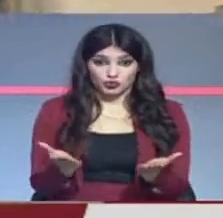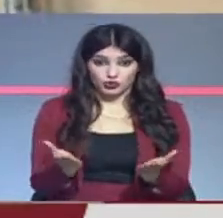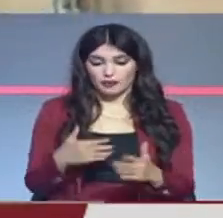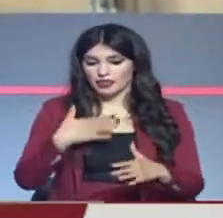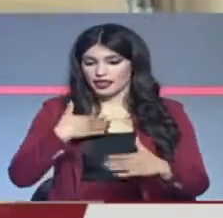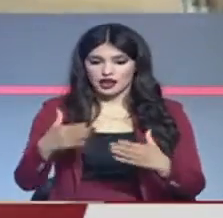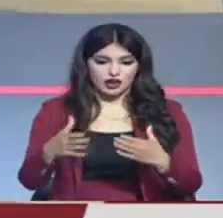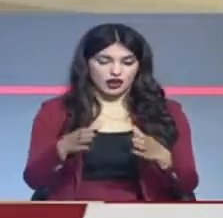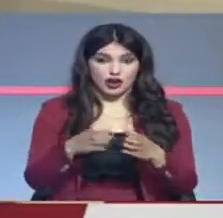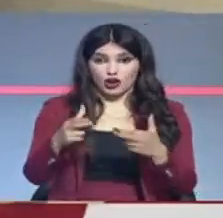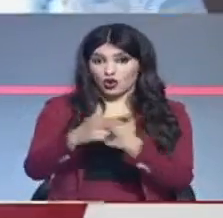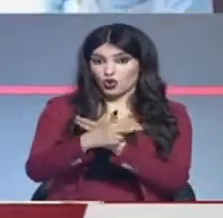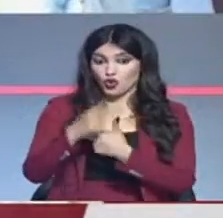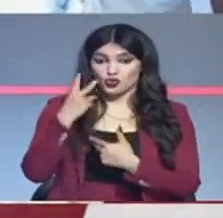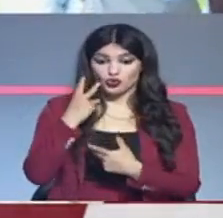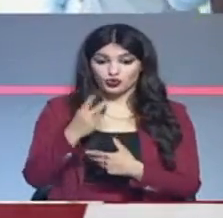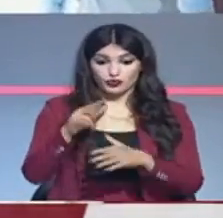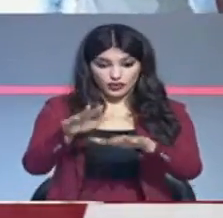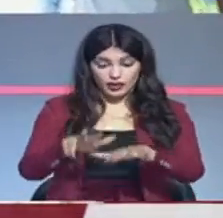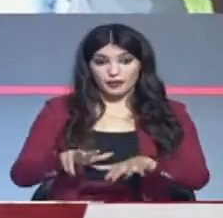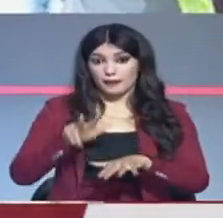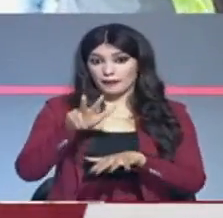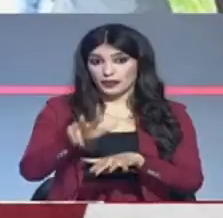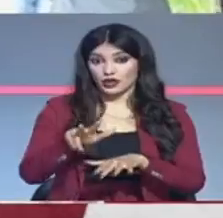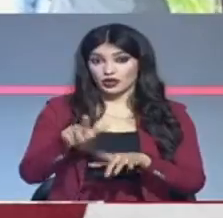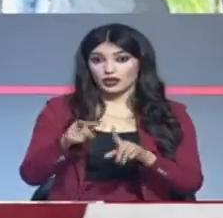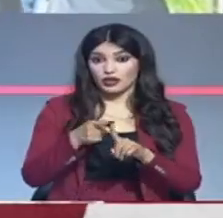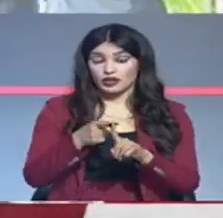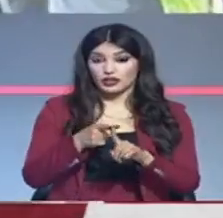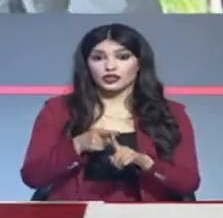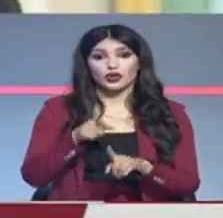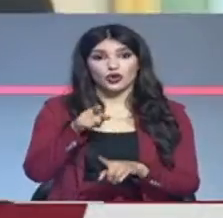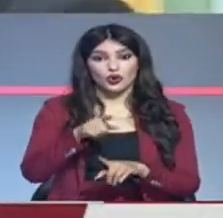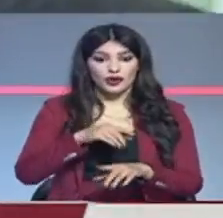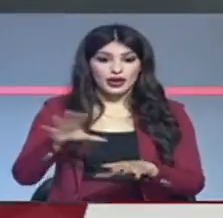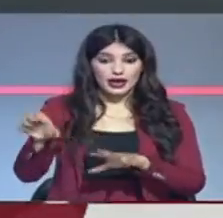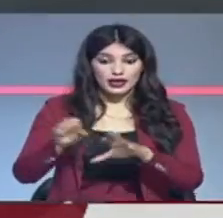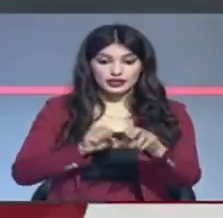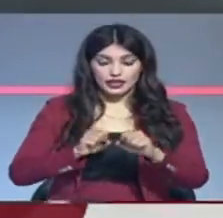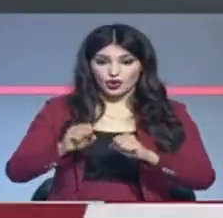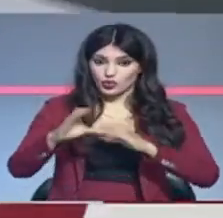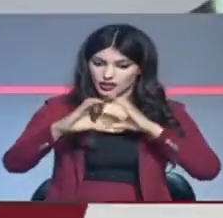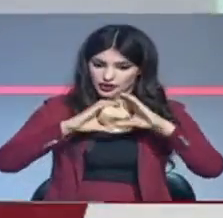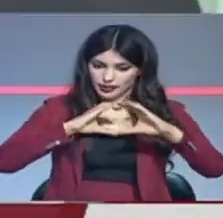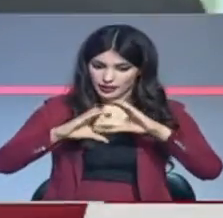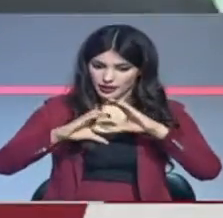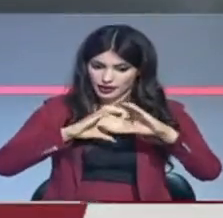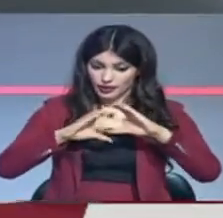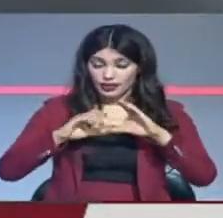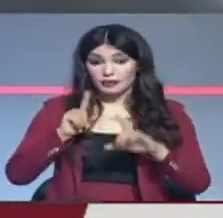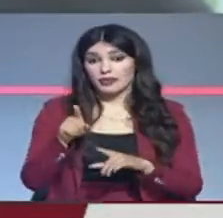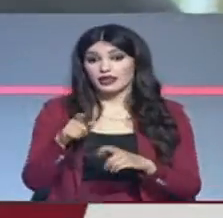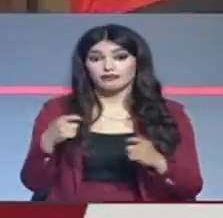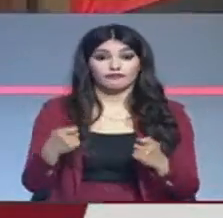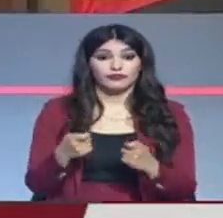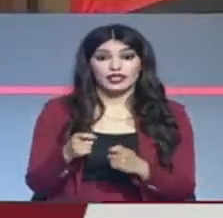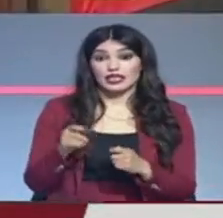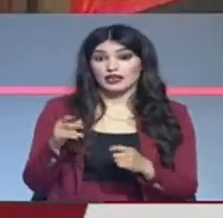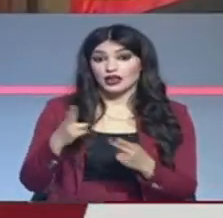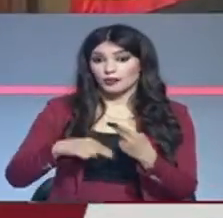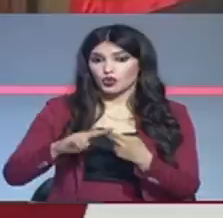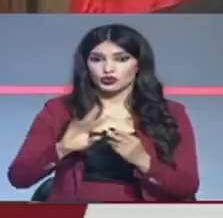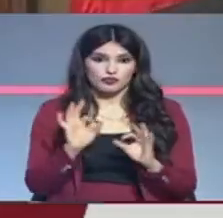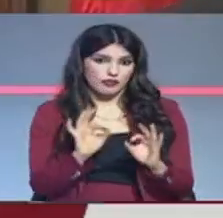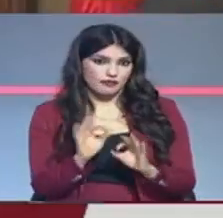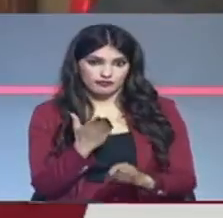النهضه تعتبر ان البرلمان قام عبر رئيسه بدعوات للحوار ولكن دون جدوى اعتقد